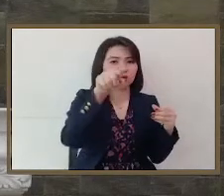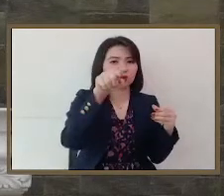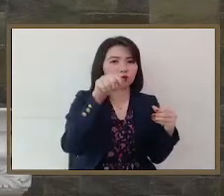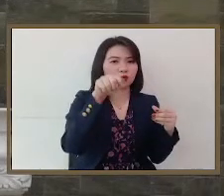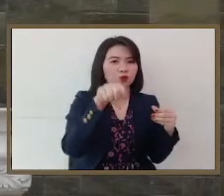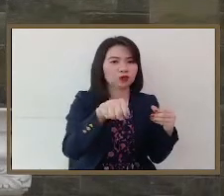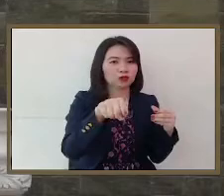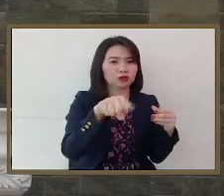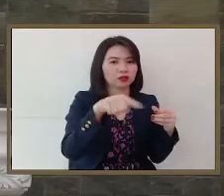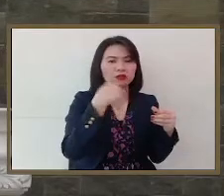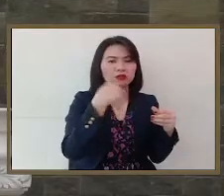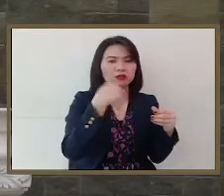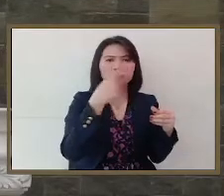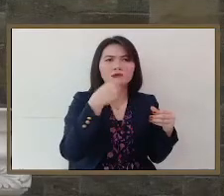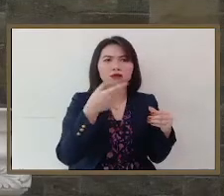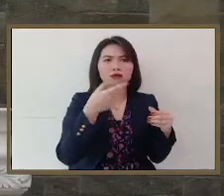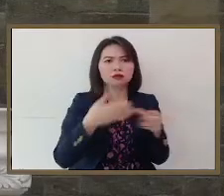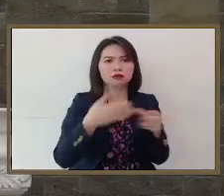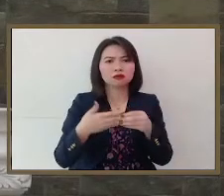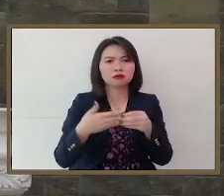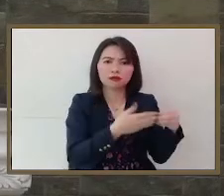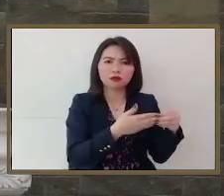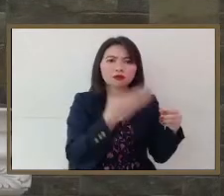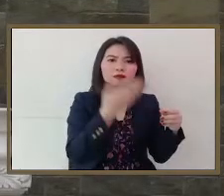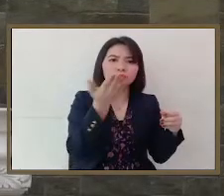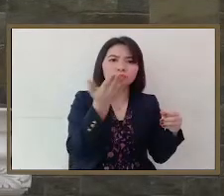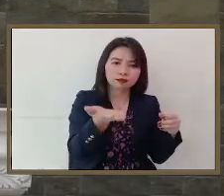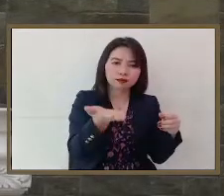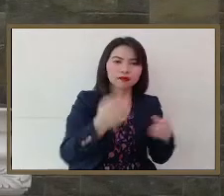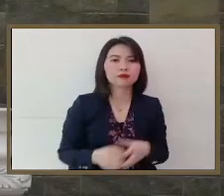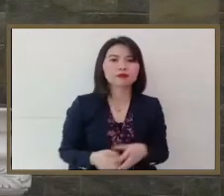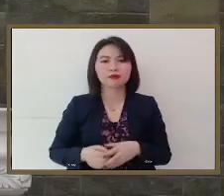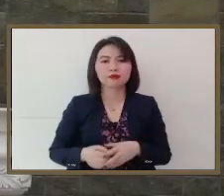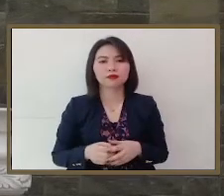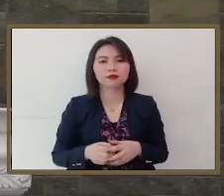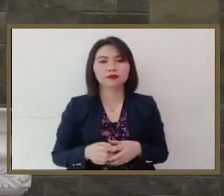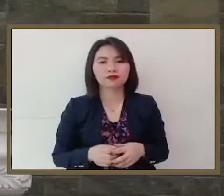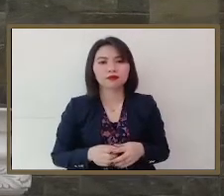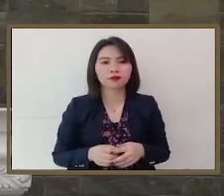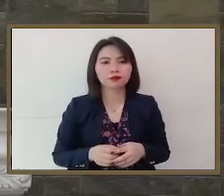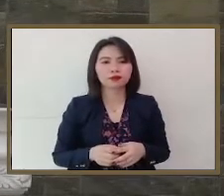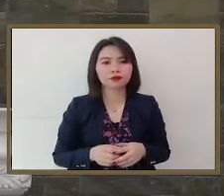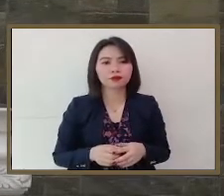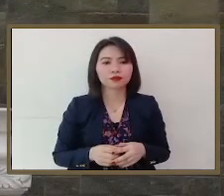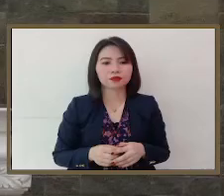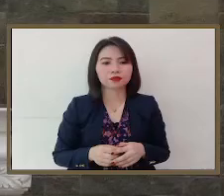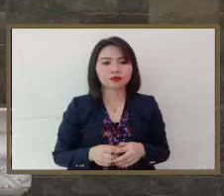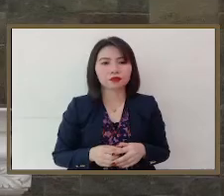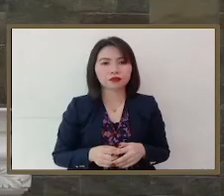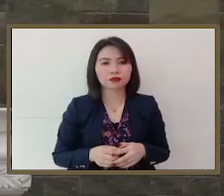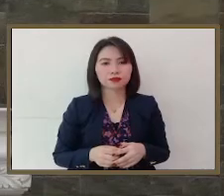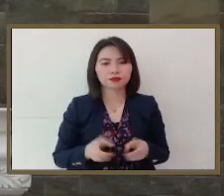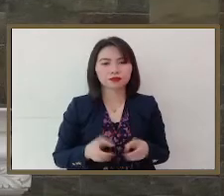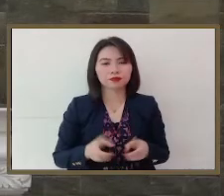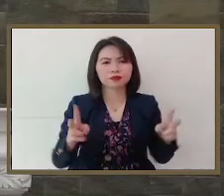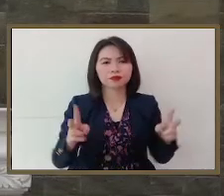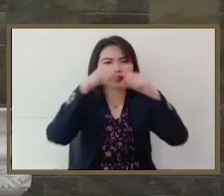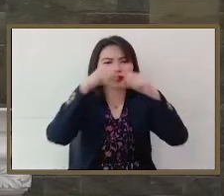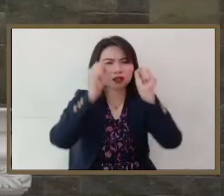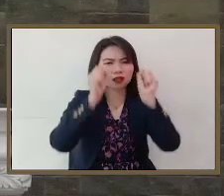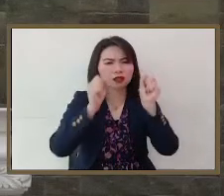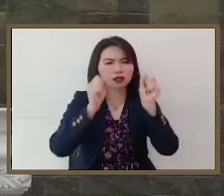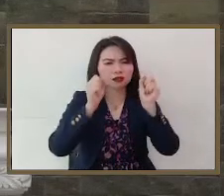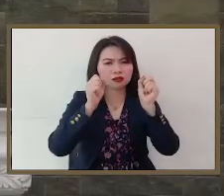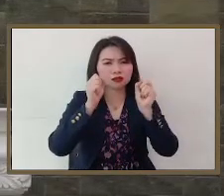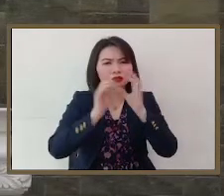Who is leading you? Kapatid, imagine this, kung gaano, mga kapatid, nakakalungkot na pumasok na